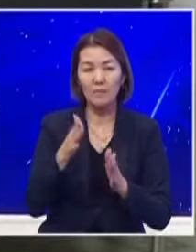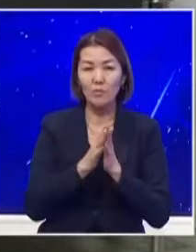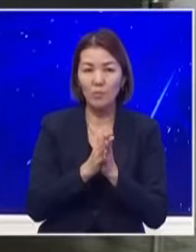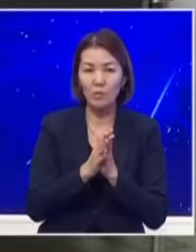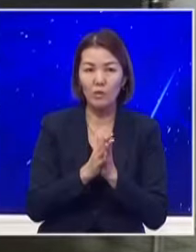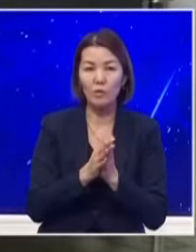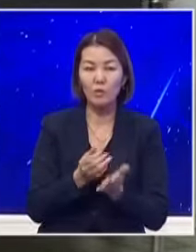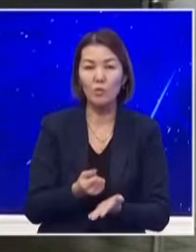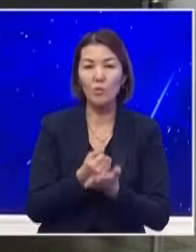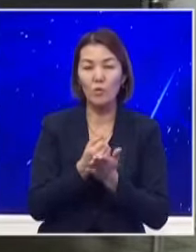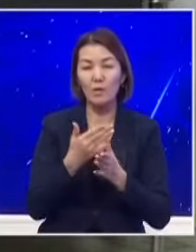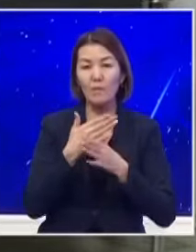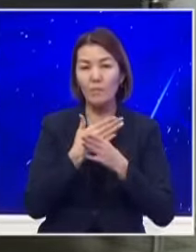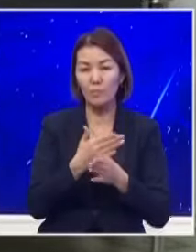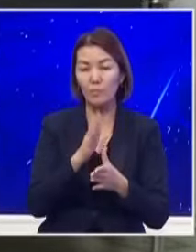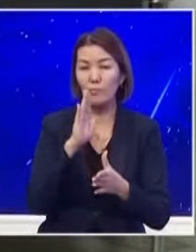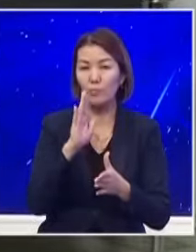өтінішін қолдап,